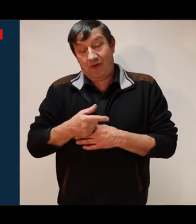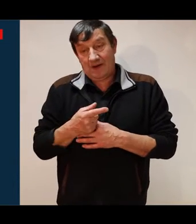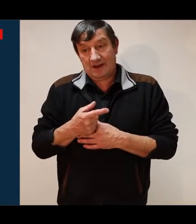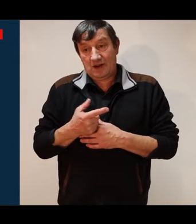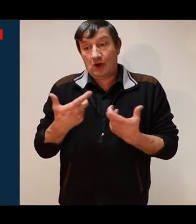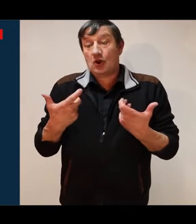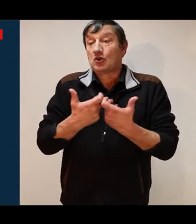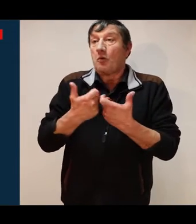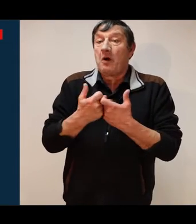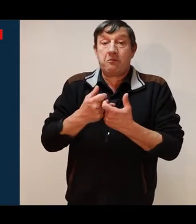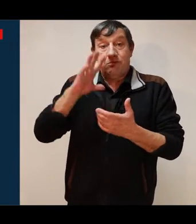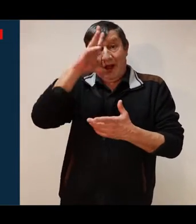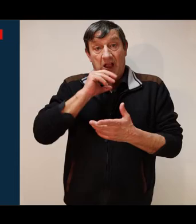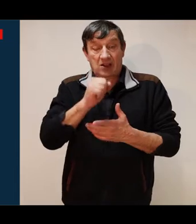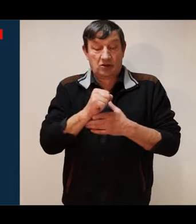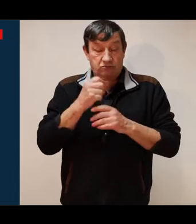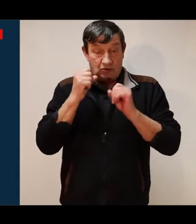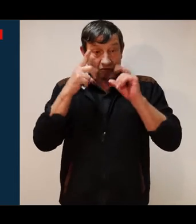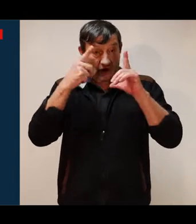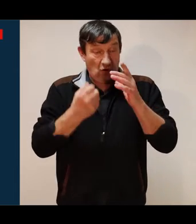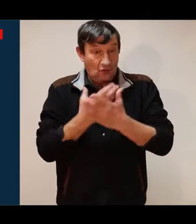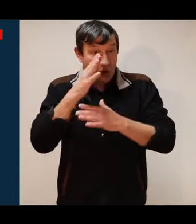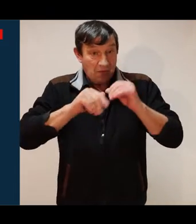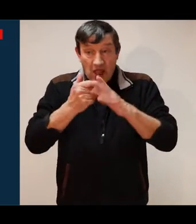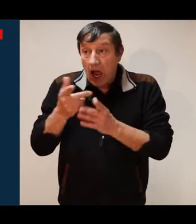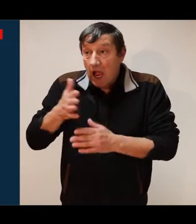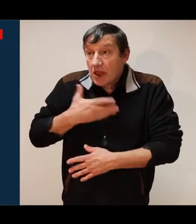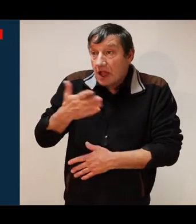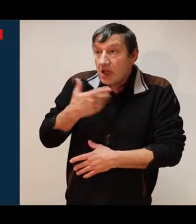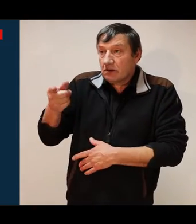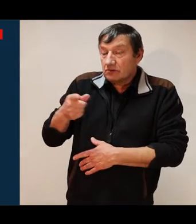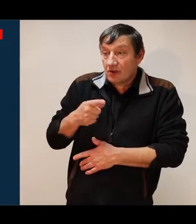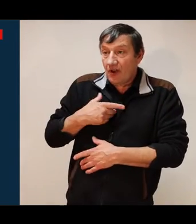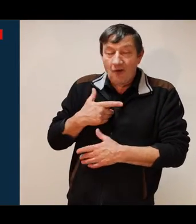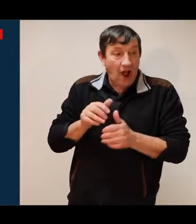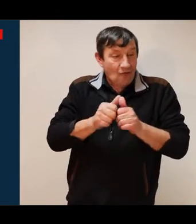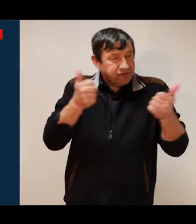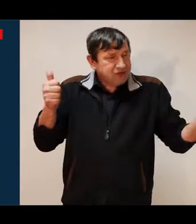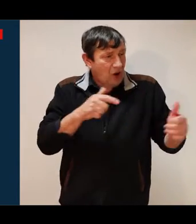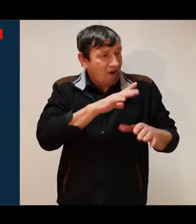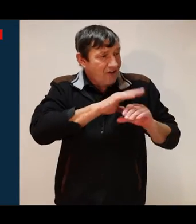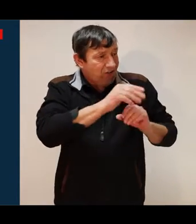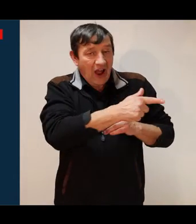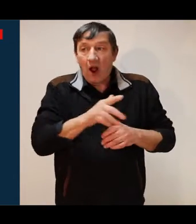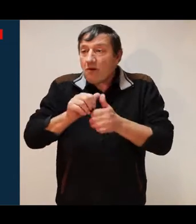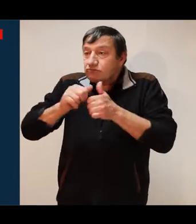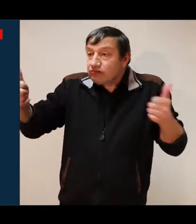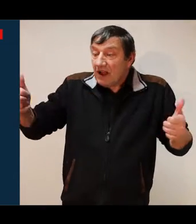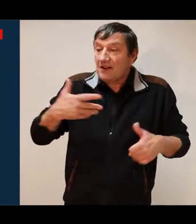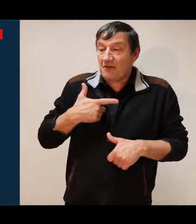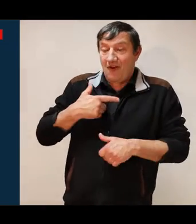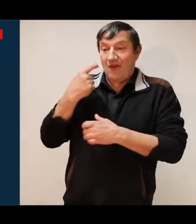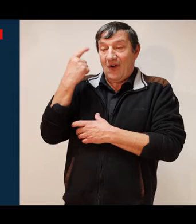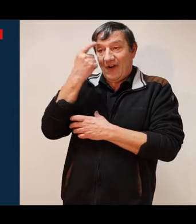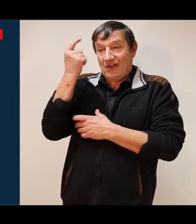puis, ça peut être parce que, par hasard, j'ai découvert un métier qui vraiment m'intéresse, qui est très éloigné de ce que j'ai fait. Et là, oui, il faut se poser